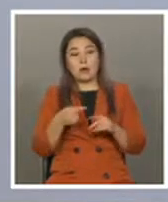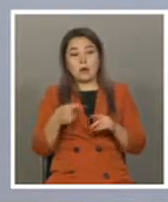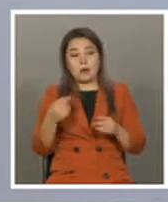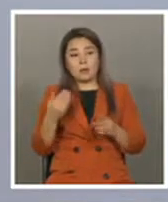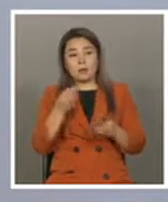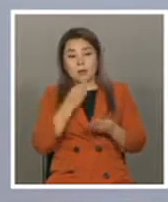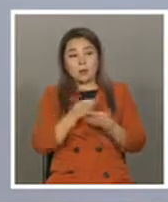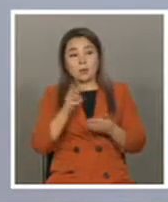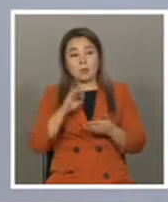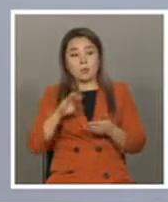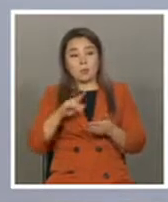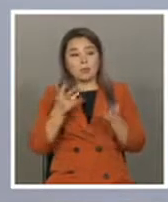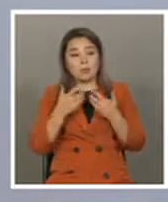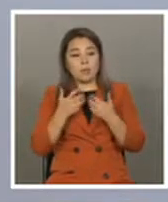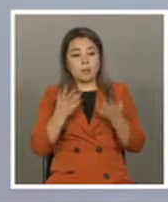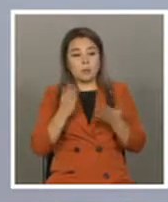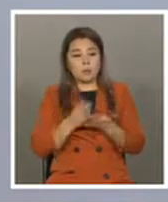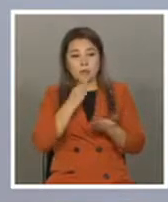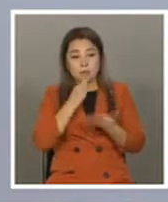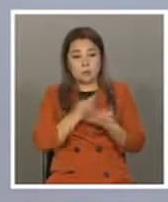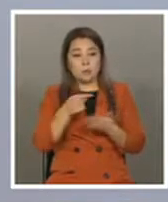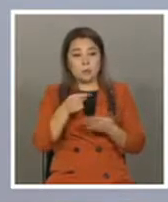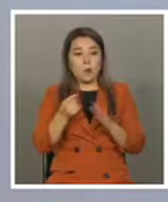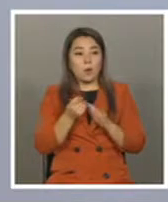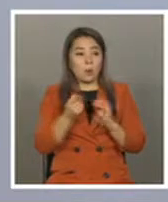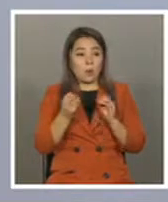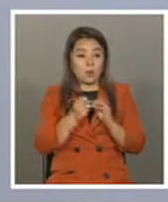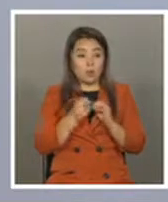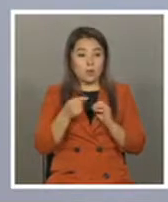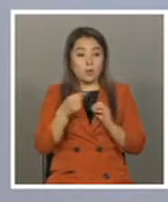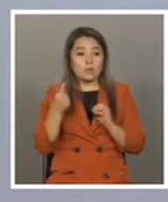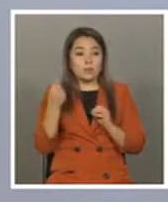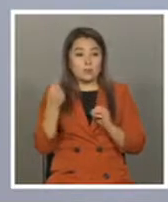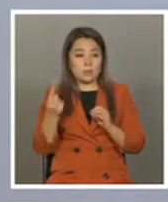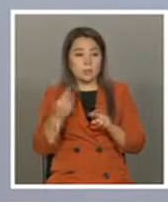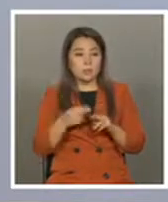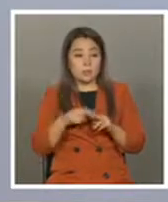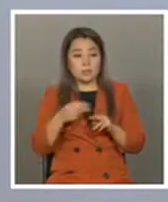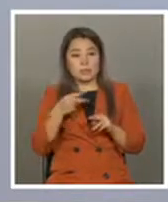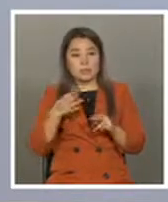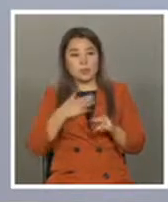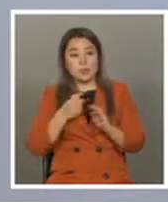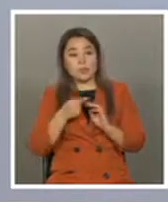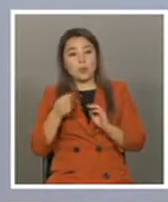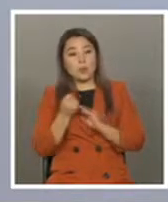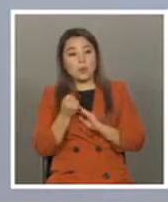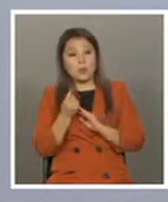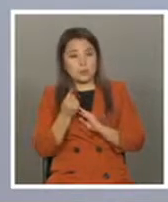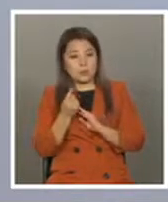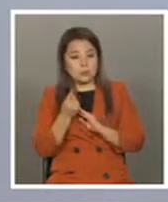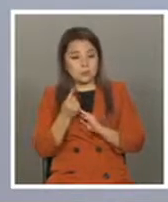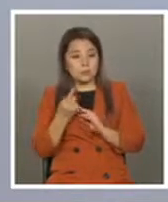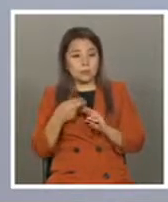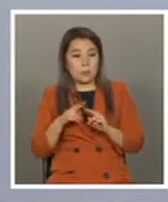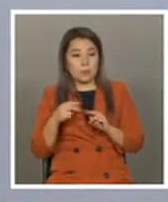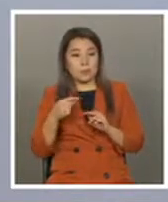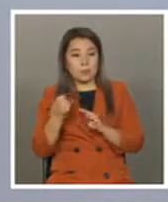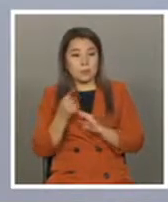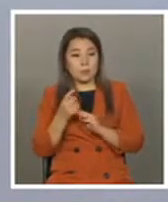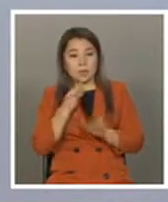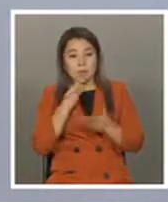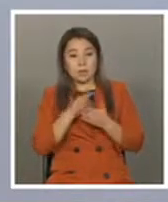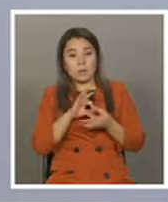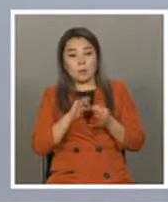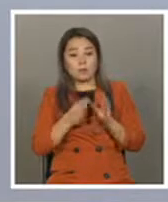айырмасының модулін есептейміз. Яғни -10 азайту 1, бұл бізге -11-ді береді, ал -11-дің